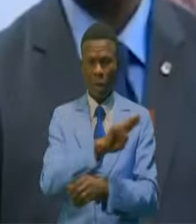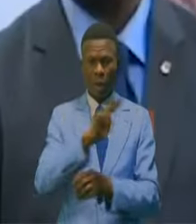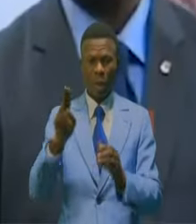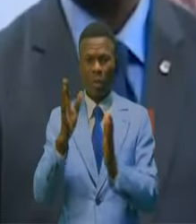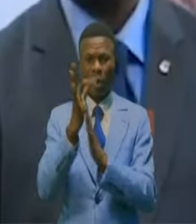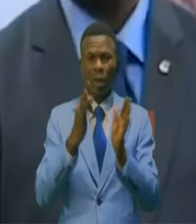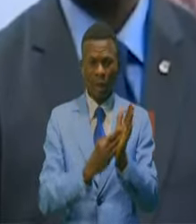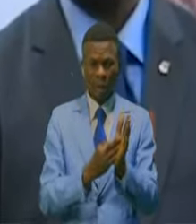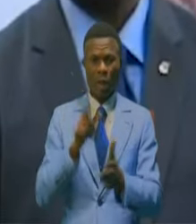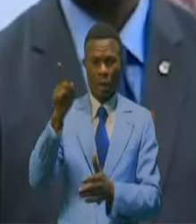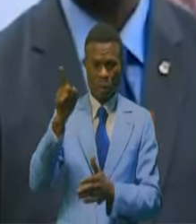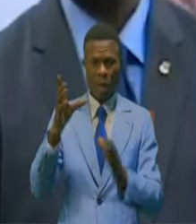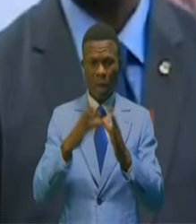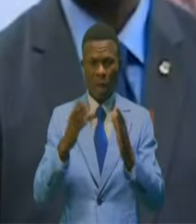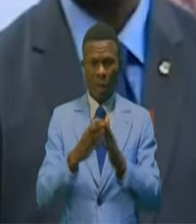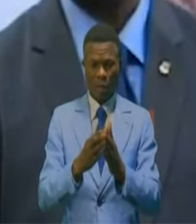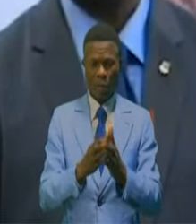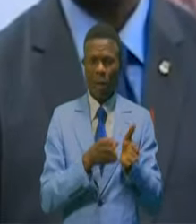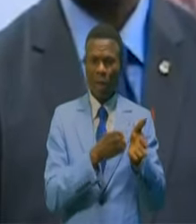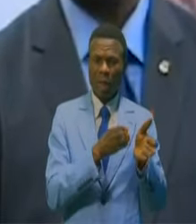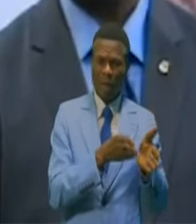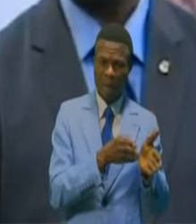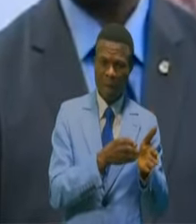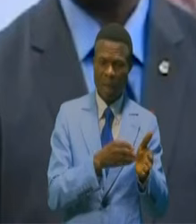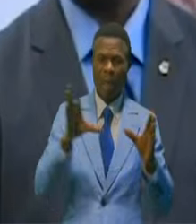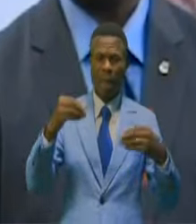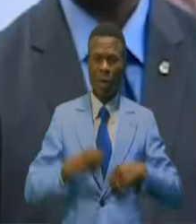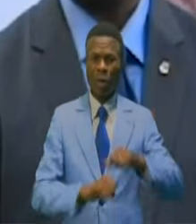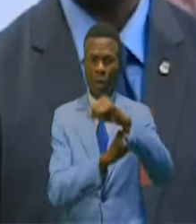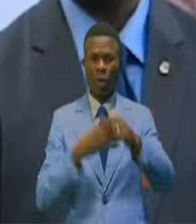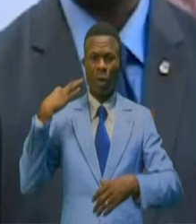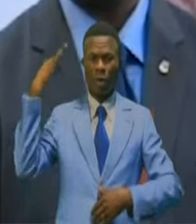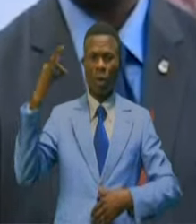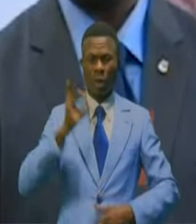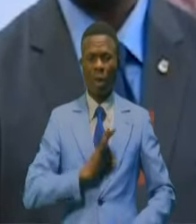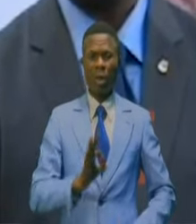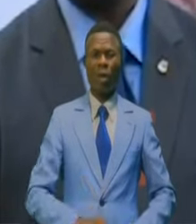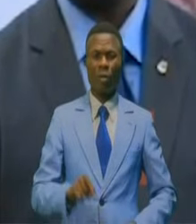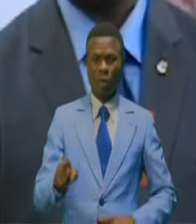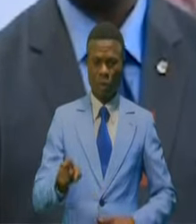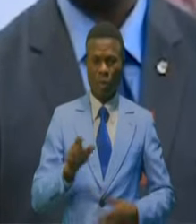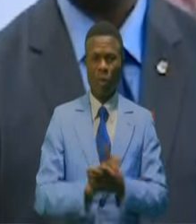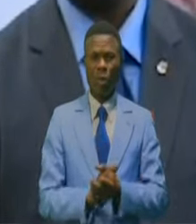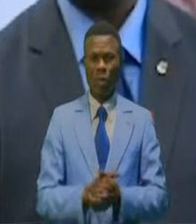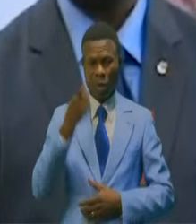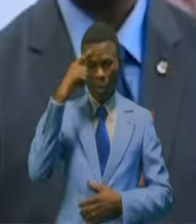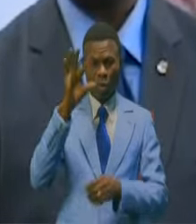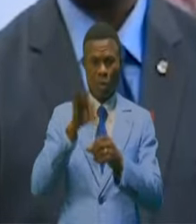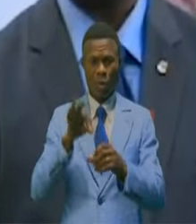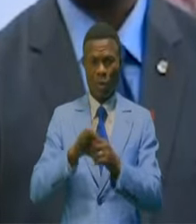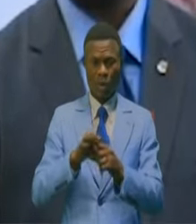2018, c'est toujours lui, avec une clairvoyance, qui accepte d'accompagner la candidature de Félix-Antoine Tshisekedi Tshilombo pour les